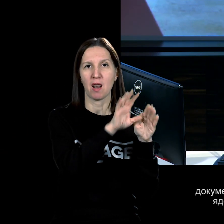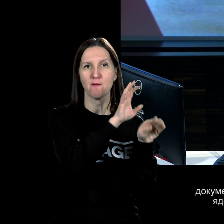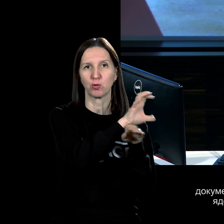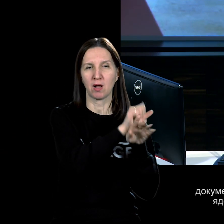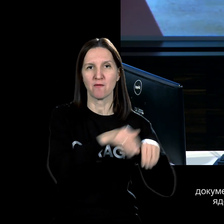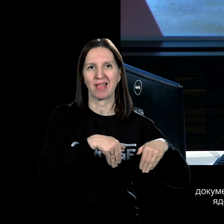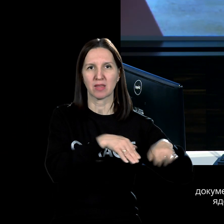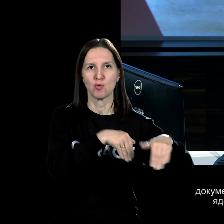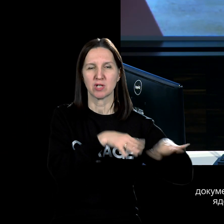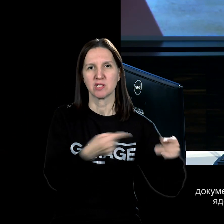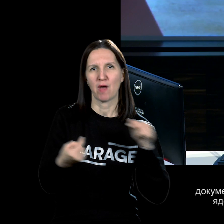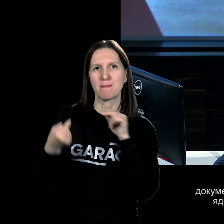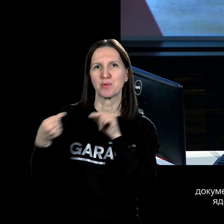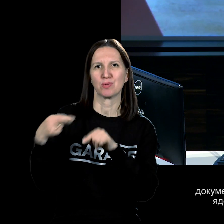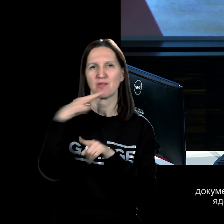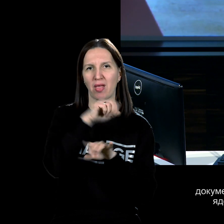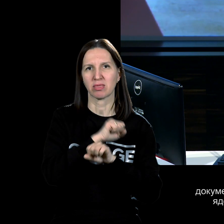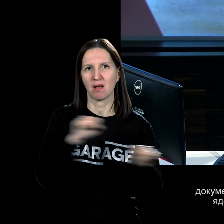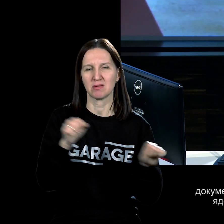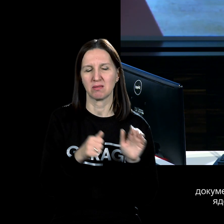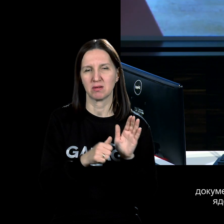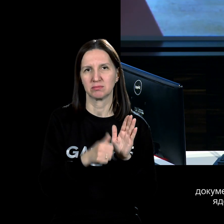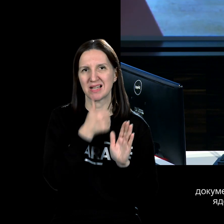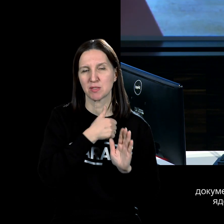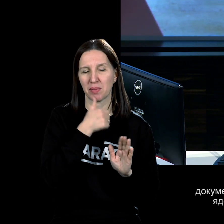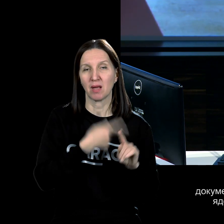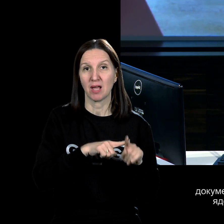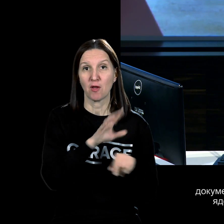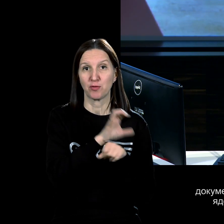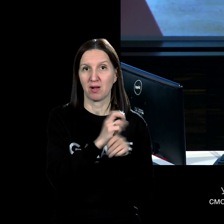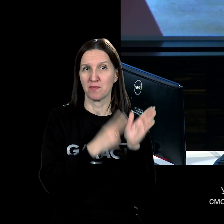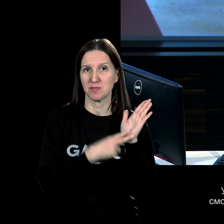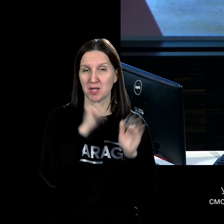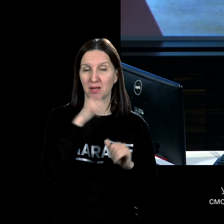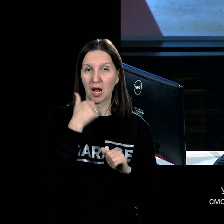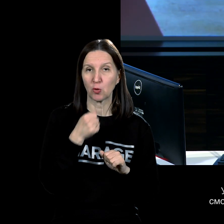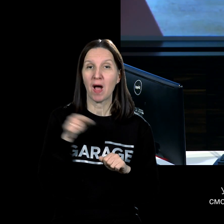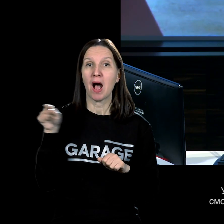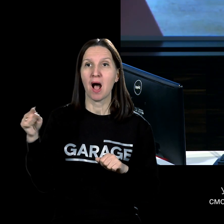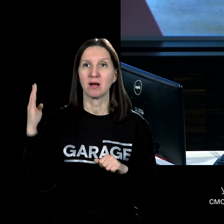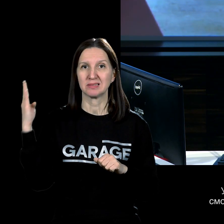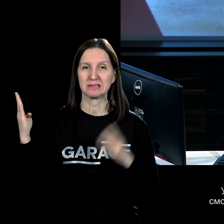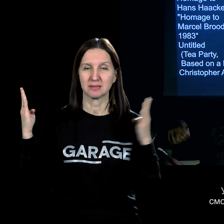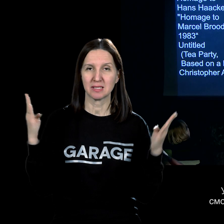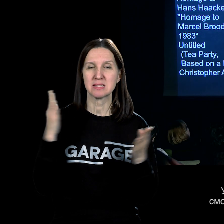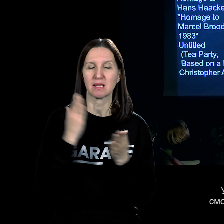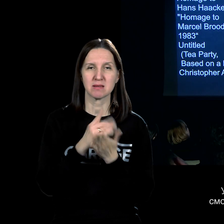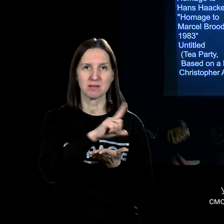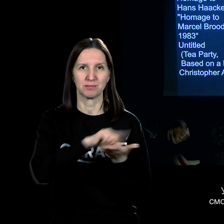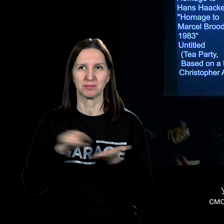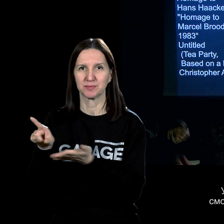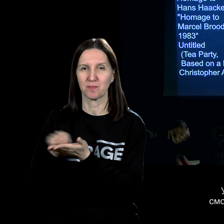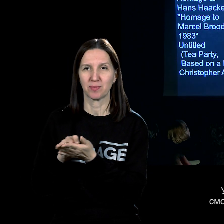против ядерных испытаний, да, против строительства. Это фотографии 70-х годов. Здесь есть